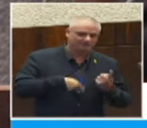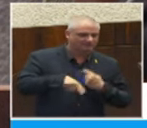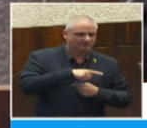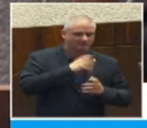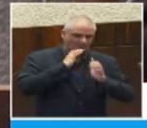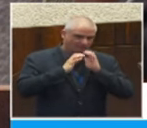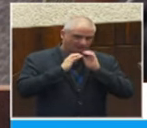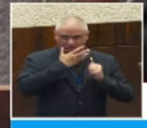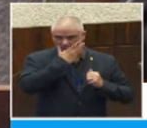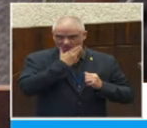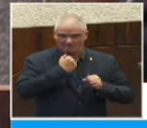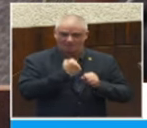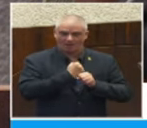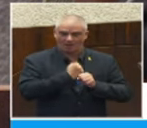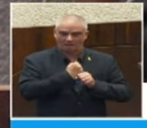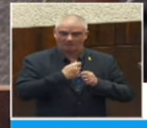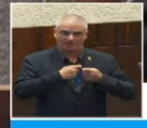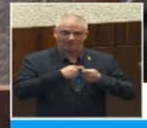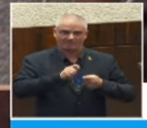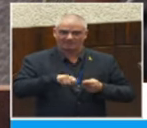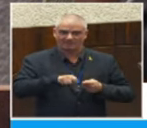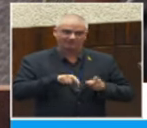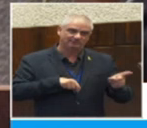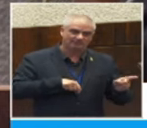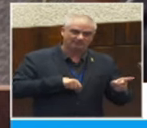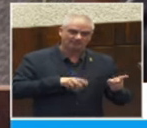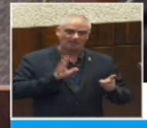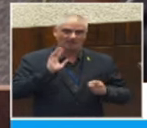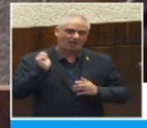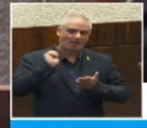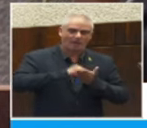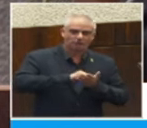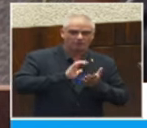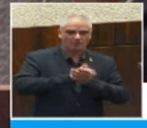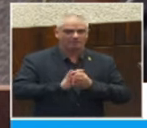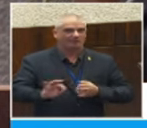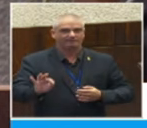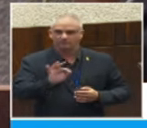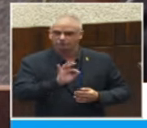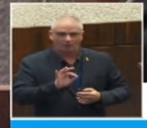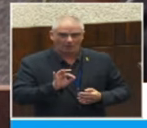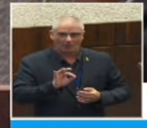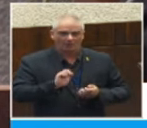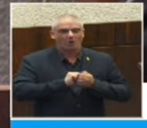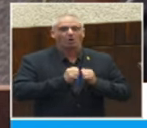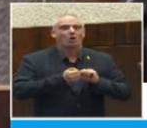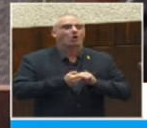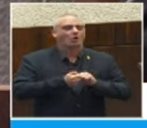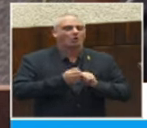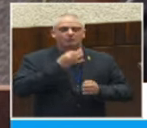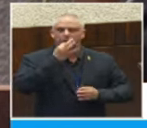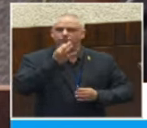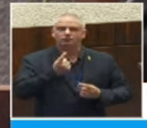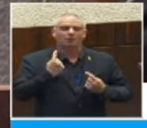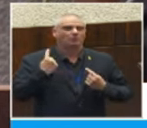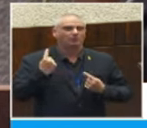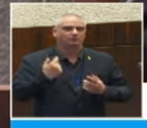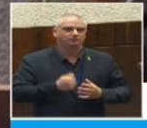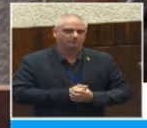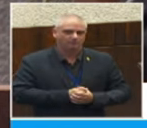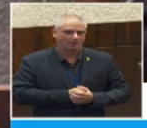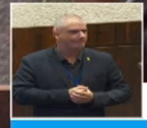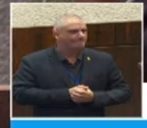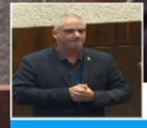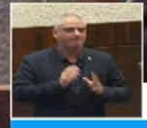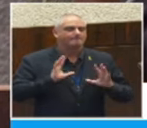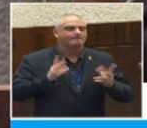עשתה חברת הכנסת ההיא על הגב של חבריה? או שמא ישאלו את עצמם, מה